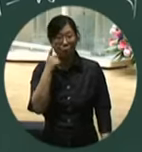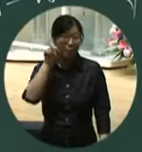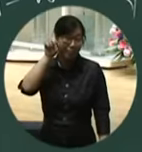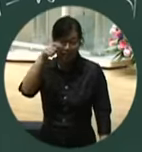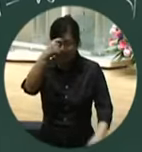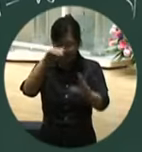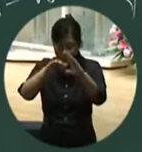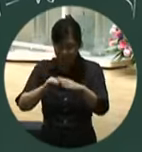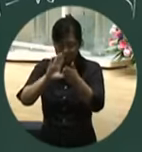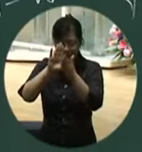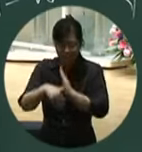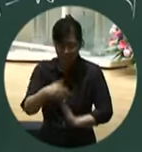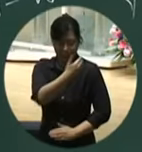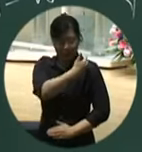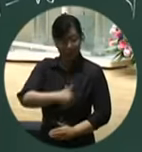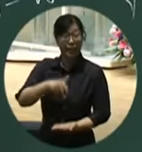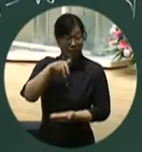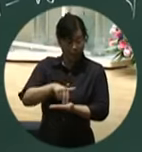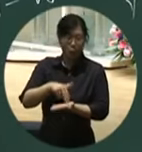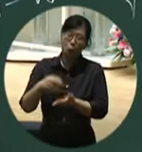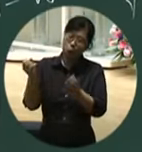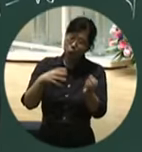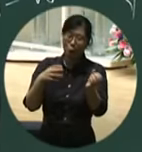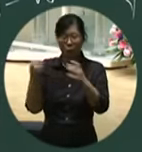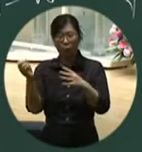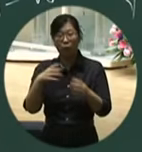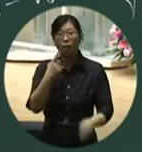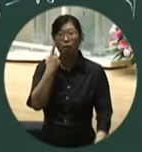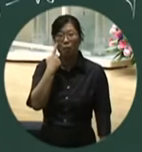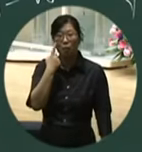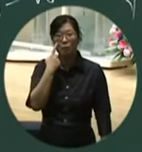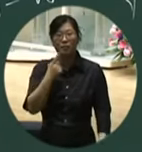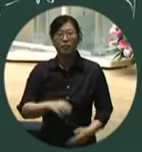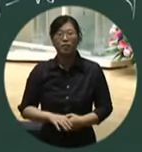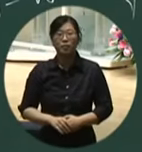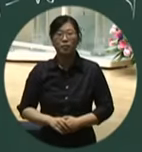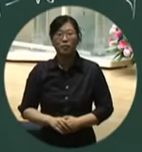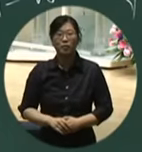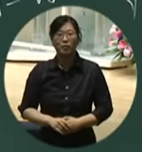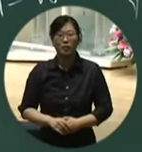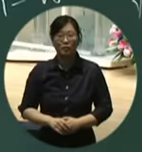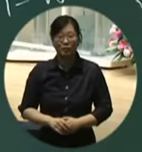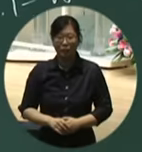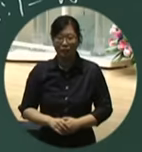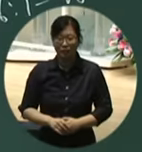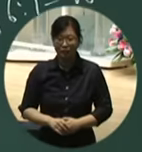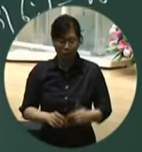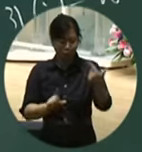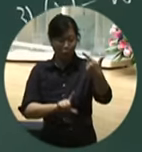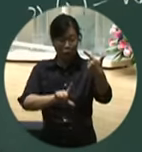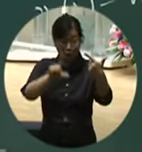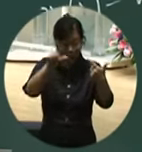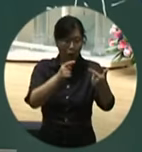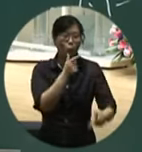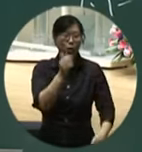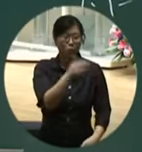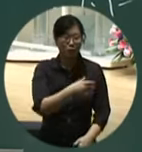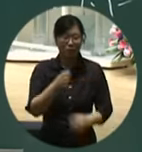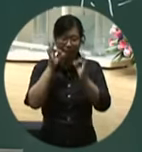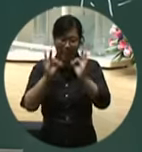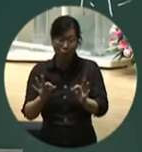And with this, tomorrow during the Lord's Day, may the form of disciples take place. 여세 동안에 증인의 포럼이 일어나도록 해라. And throughout